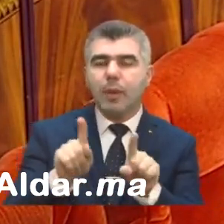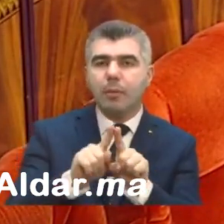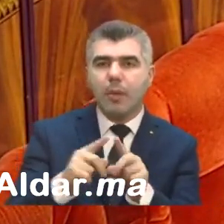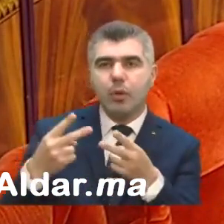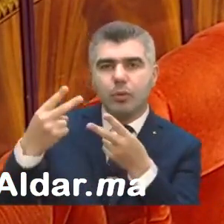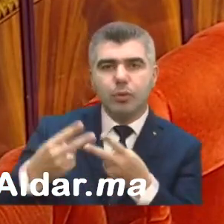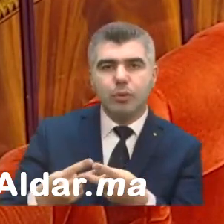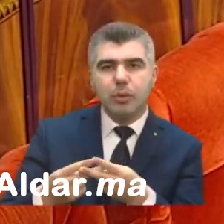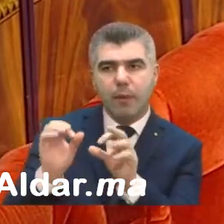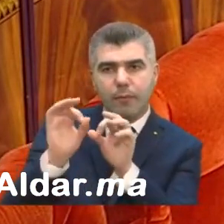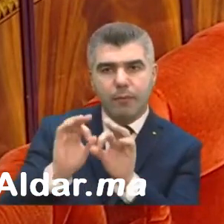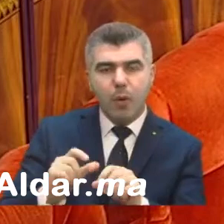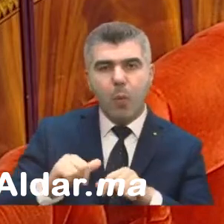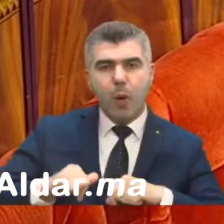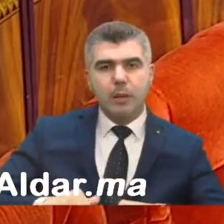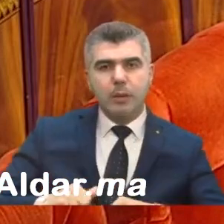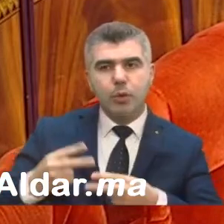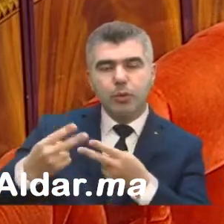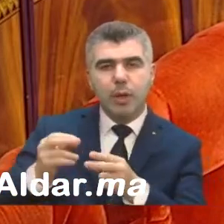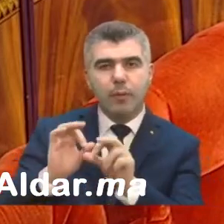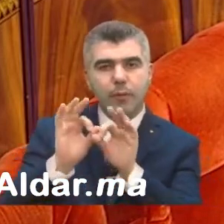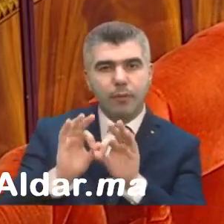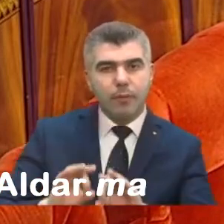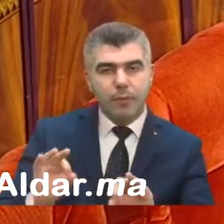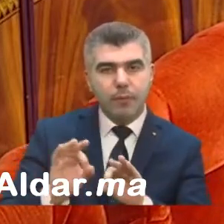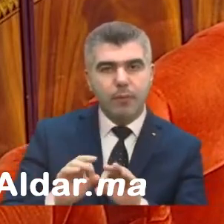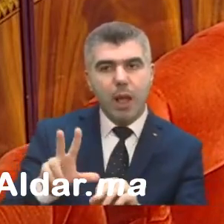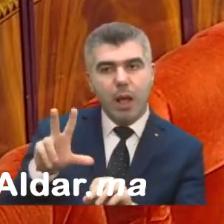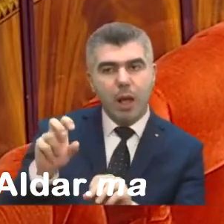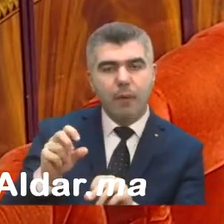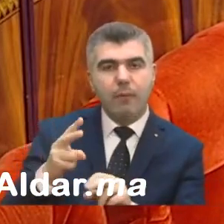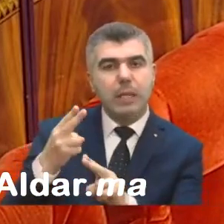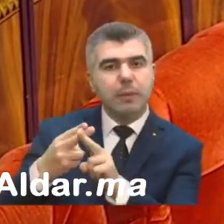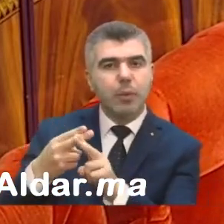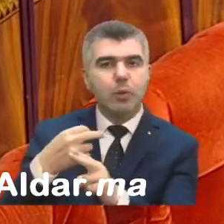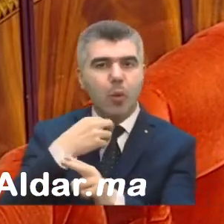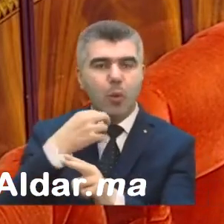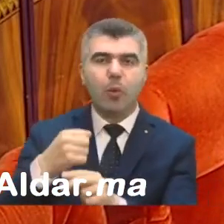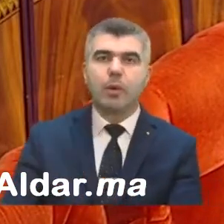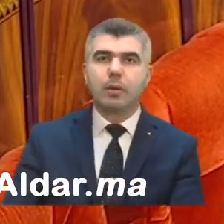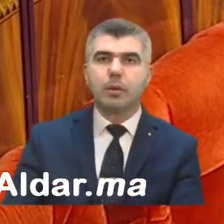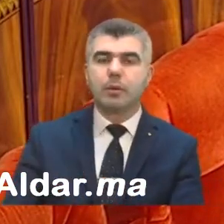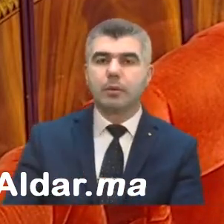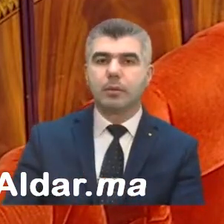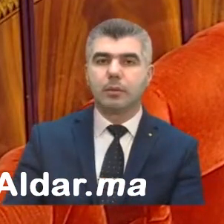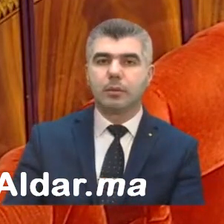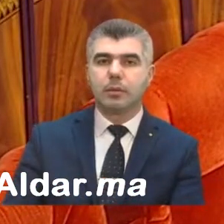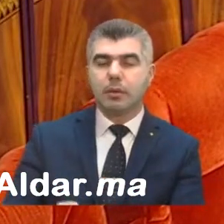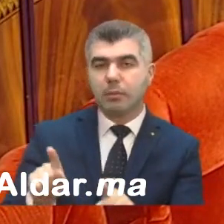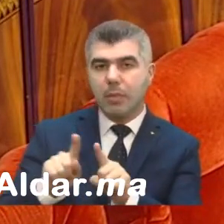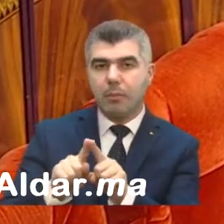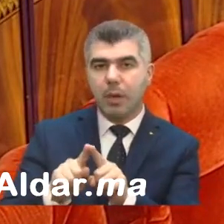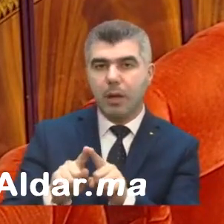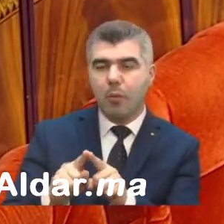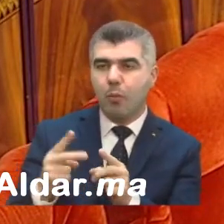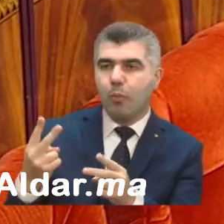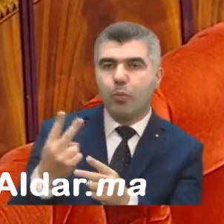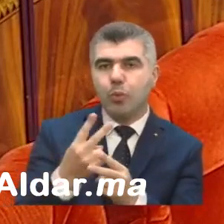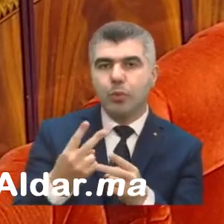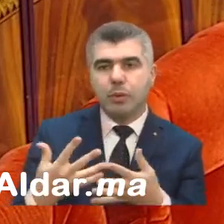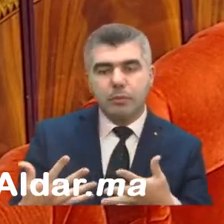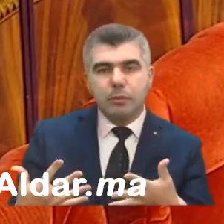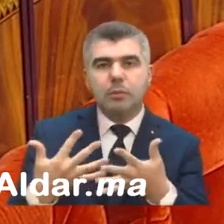للجنه؟ فين شي وزير قال لك ما نجيش؟ ولا الا كنتي كتعرف شي واحد قلنا شكون هو؟ لانه شوف، العلاقه بين المؤسستين هي